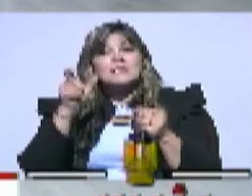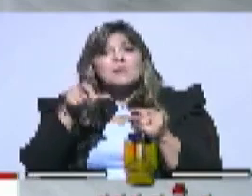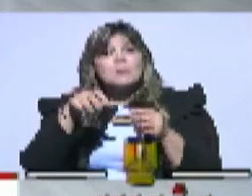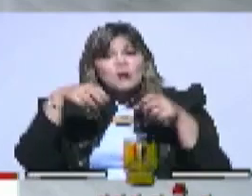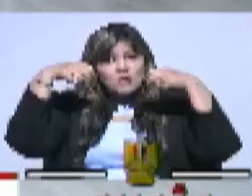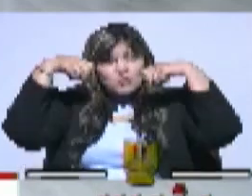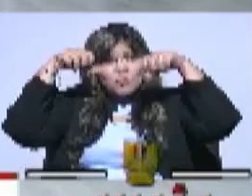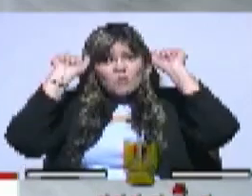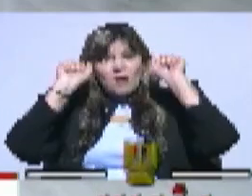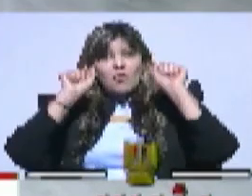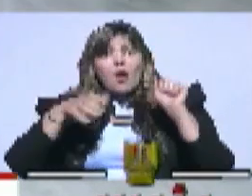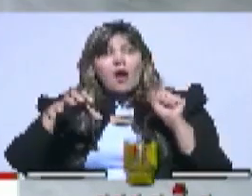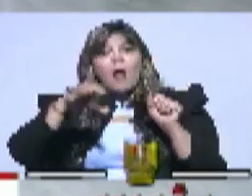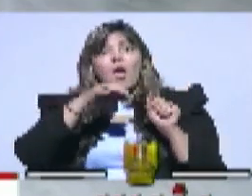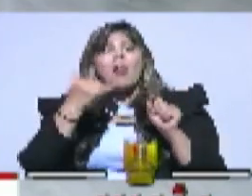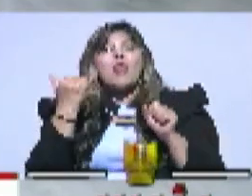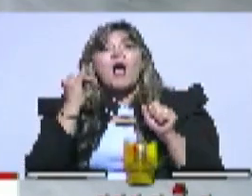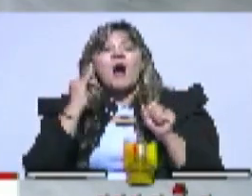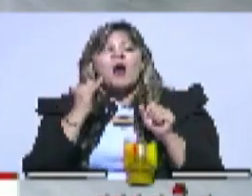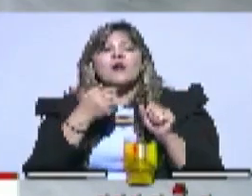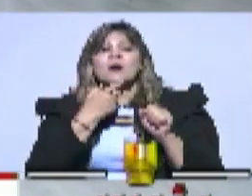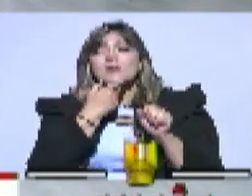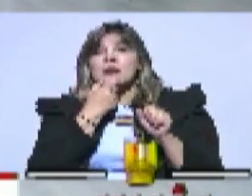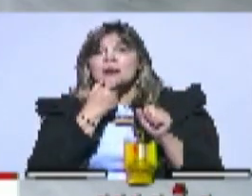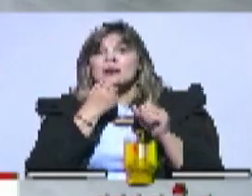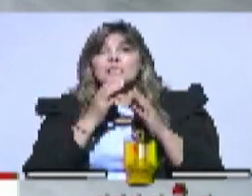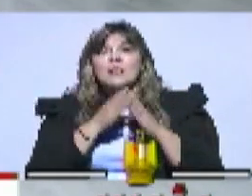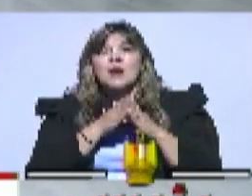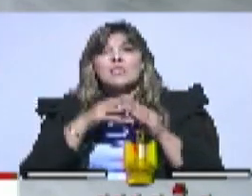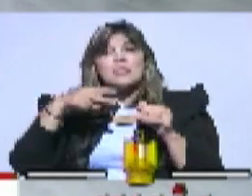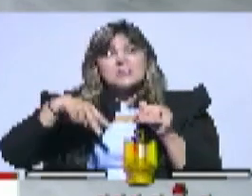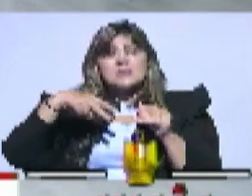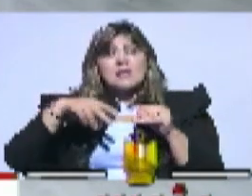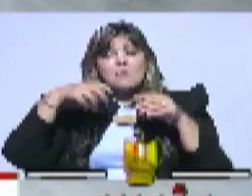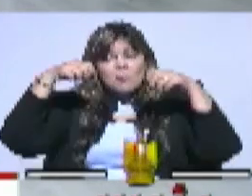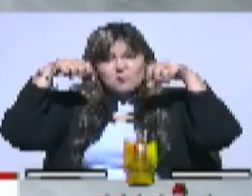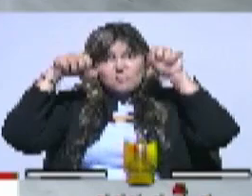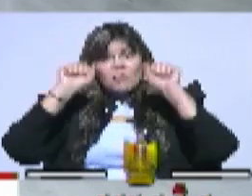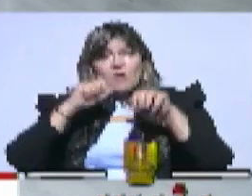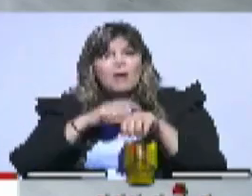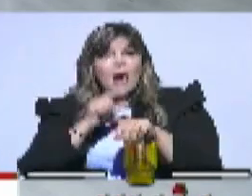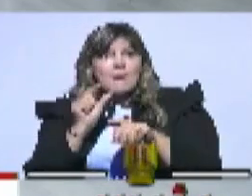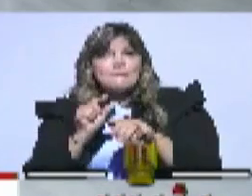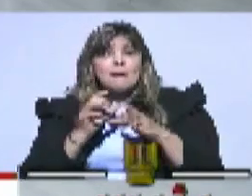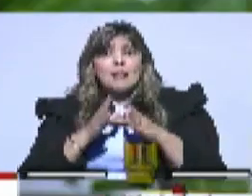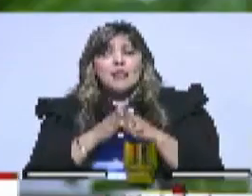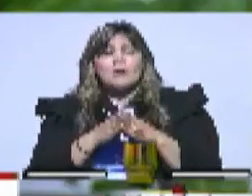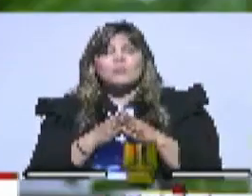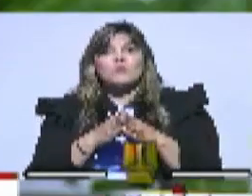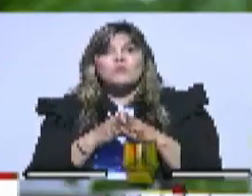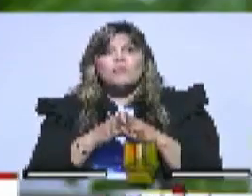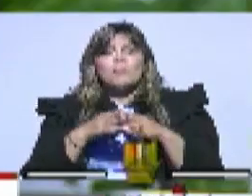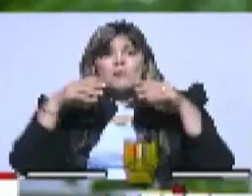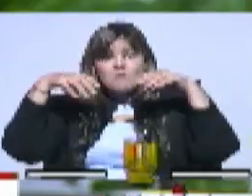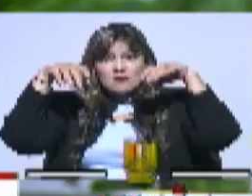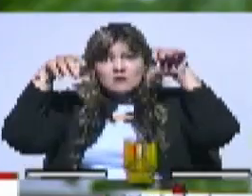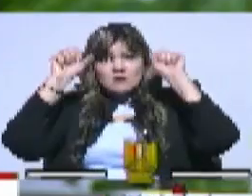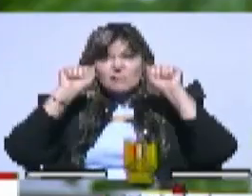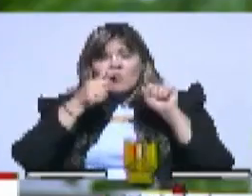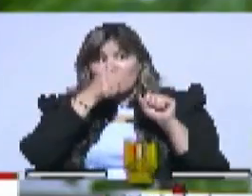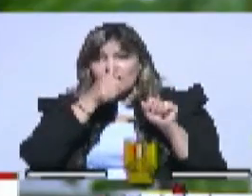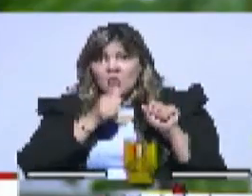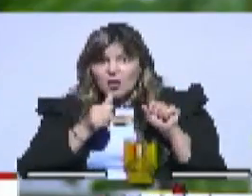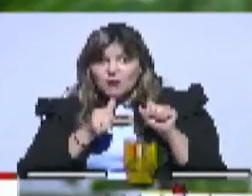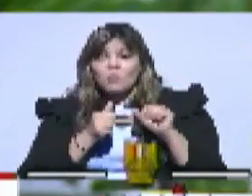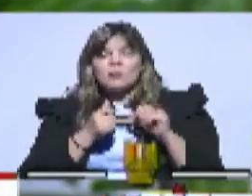والأجانب. أنا شفت أكتر من 8 سفراء في الحبة اللي قعدتهم في السفارة. ده